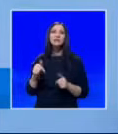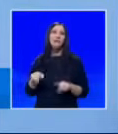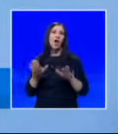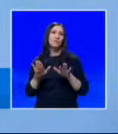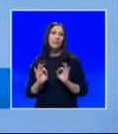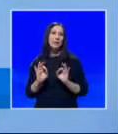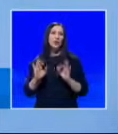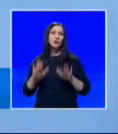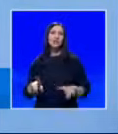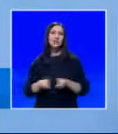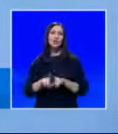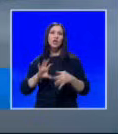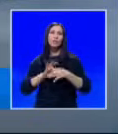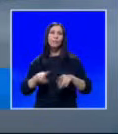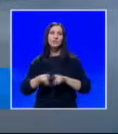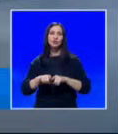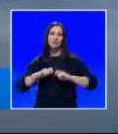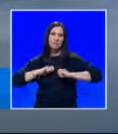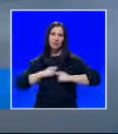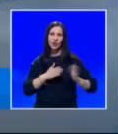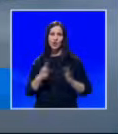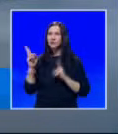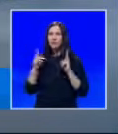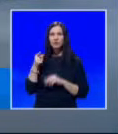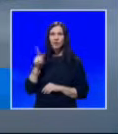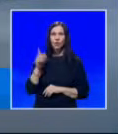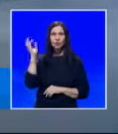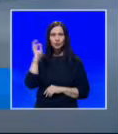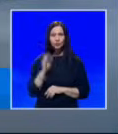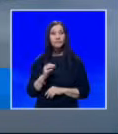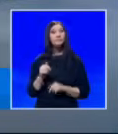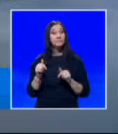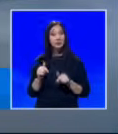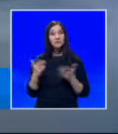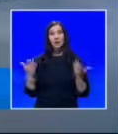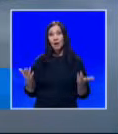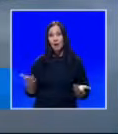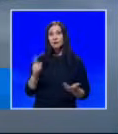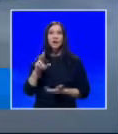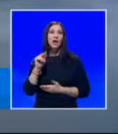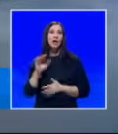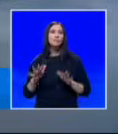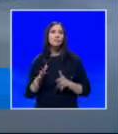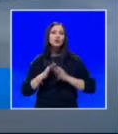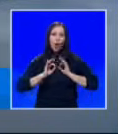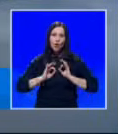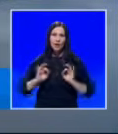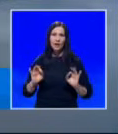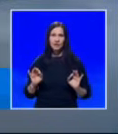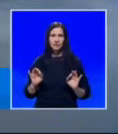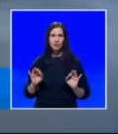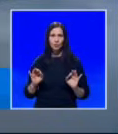сглобка и в същото мъчение. Съгласен ли сте с това, което чух да го спирам? Сега, да, трябва да кажем нещо много ясно,